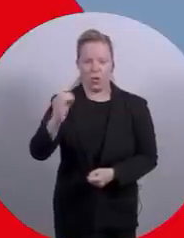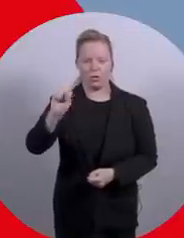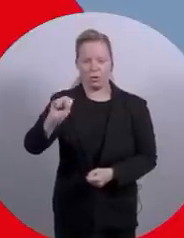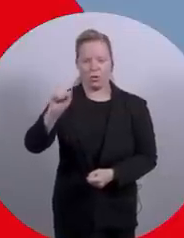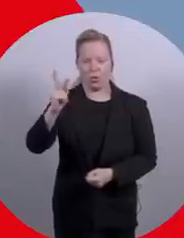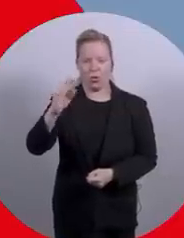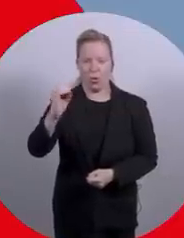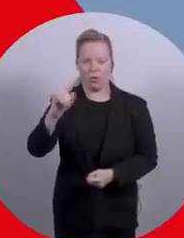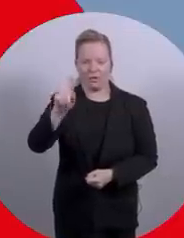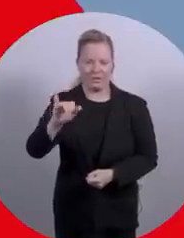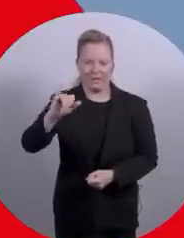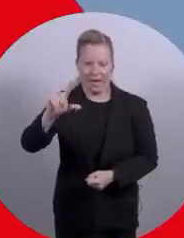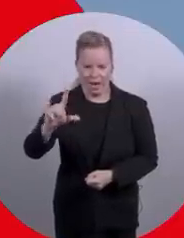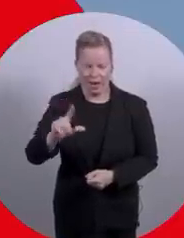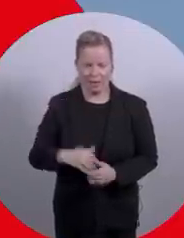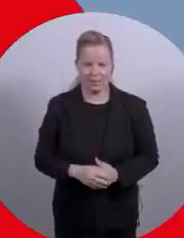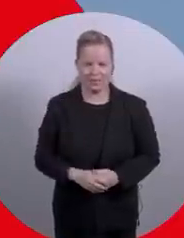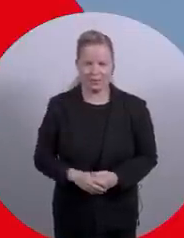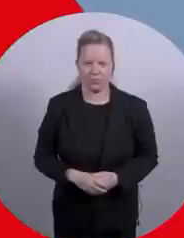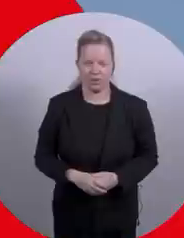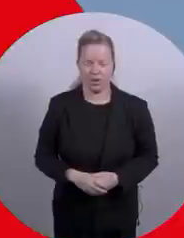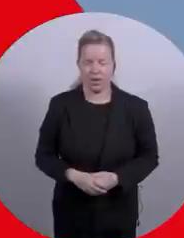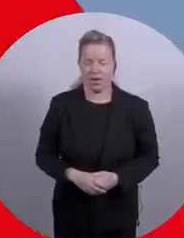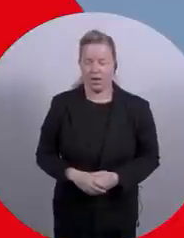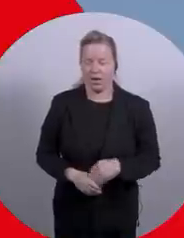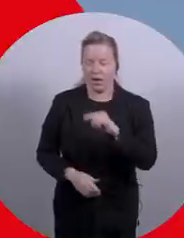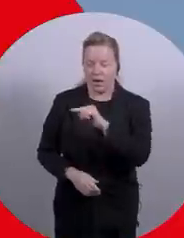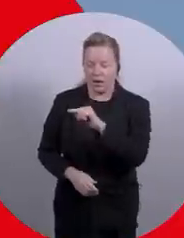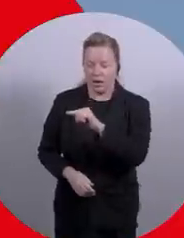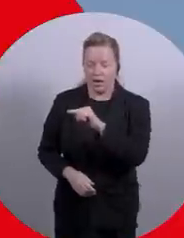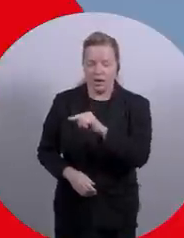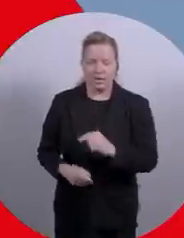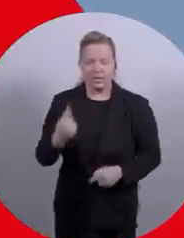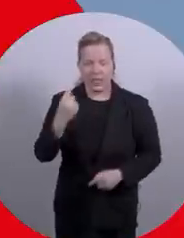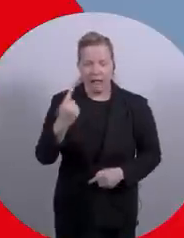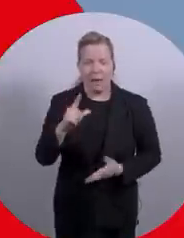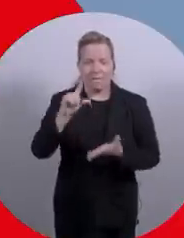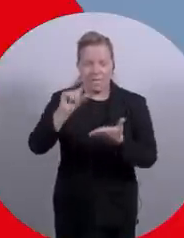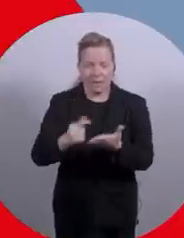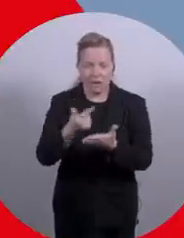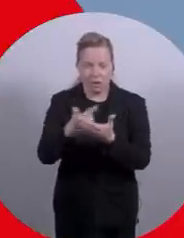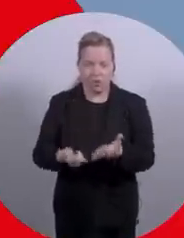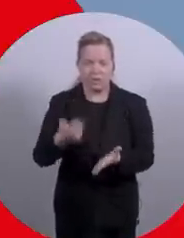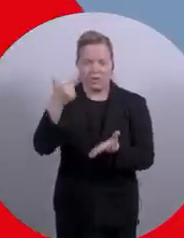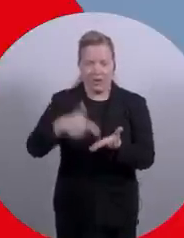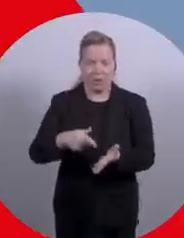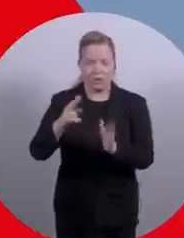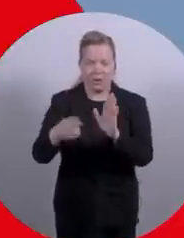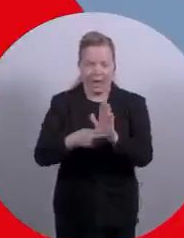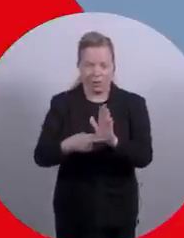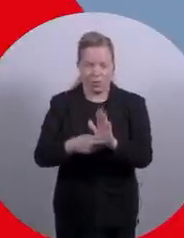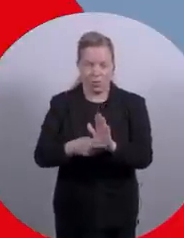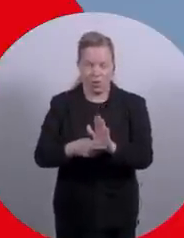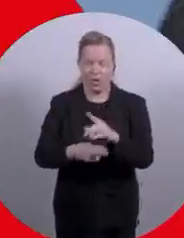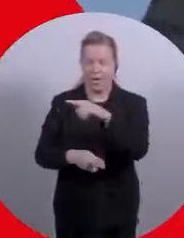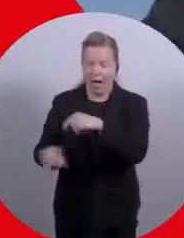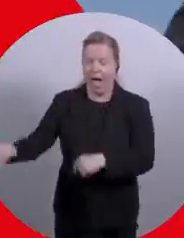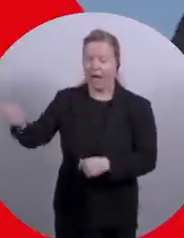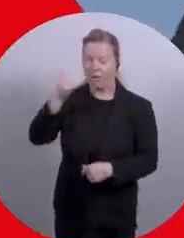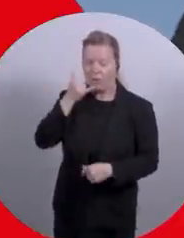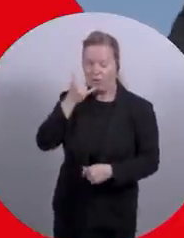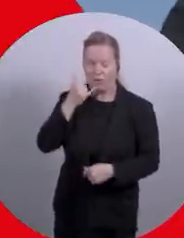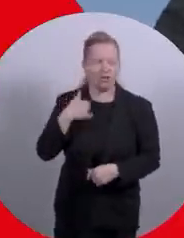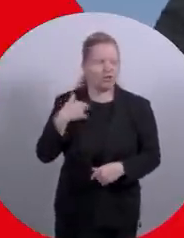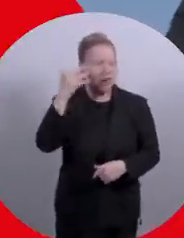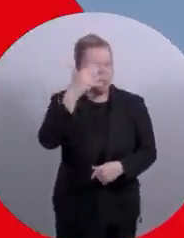wie er sie hat mich angerufen wie er den Mindestlohn 2000 netto fordert hat stell dir vor wenn ich die Möglichkeit